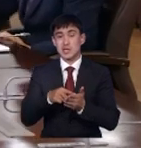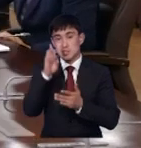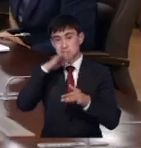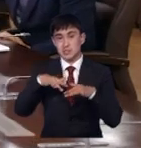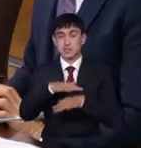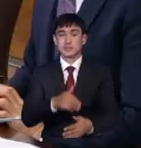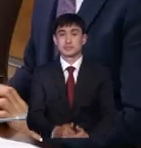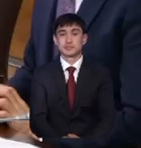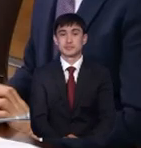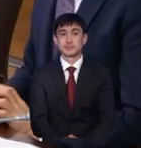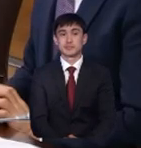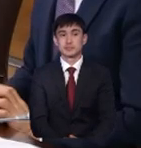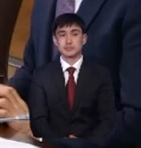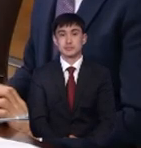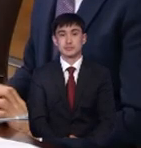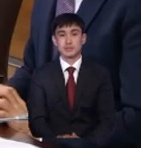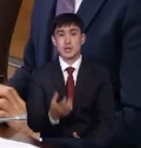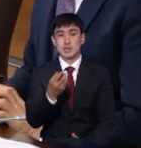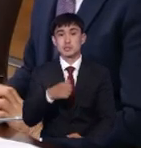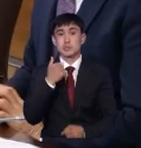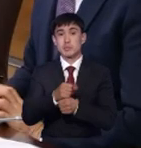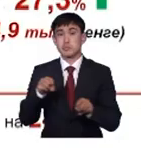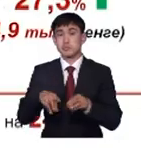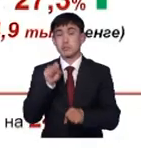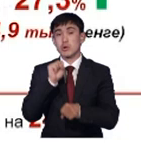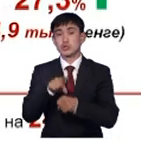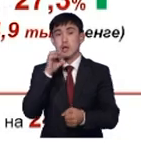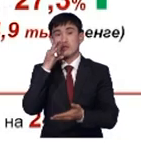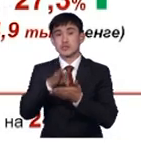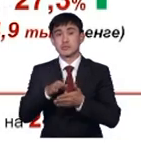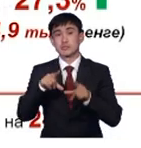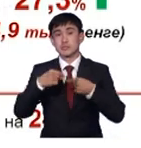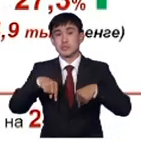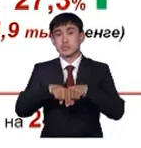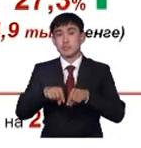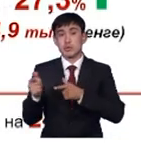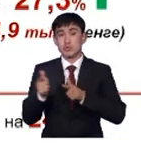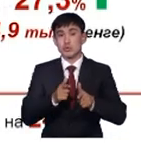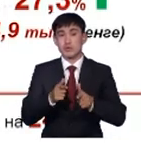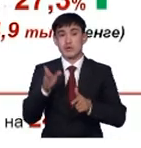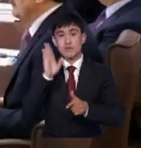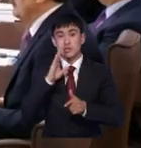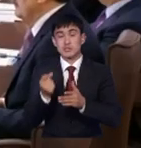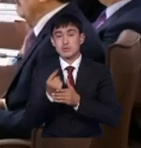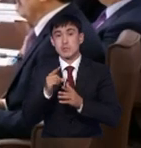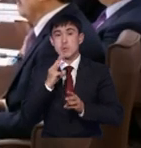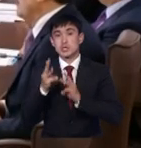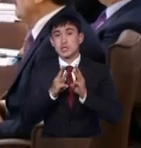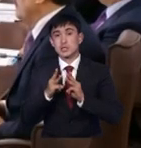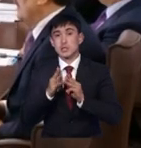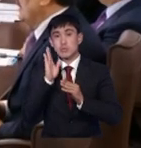страны. Также премьер-министр поручил ответственным ведомствам подготовить источники воды и пожарные пруды